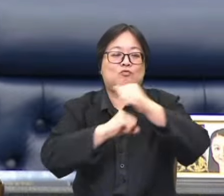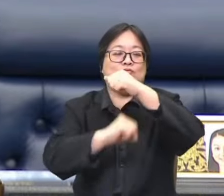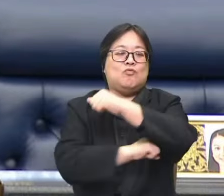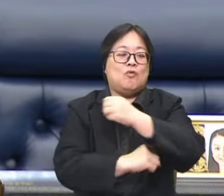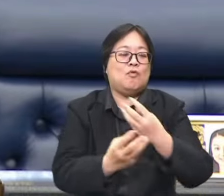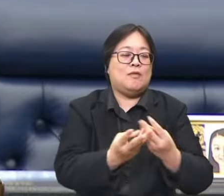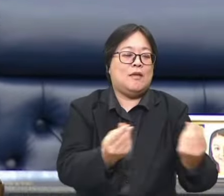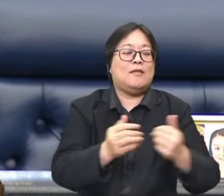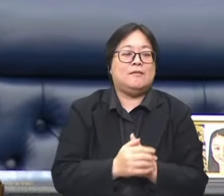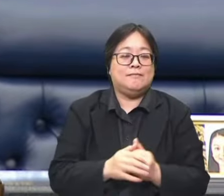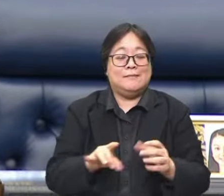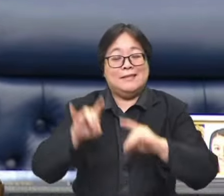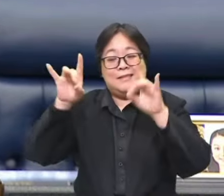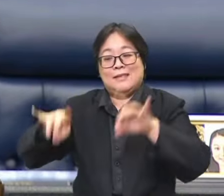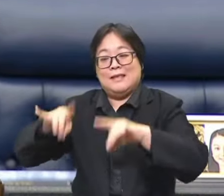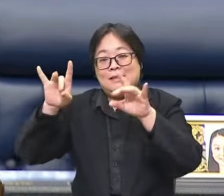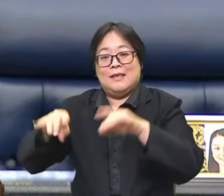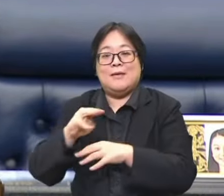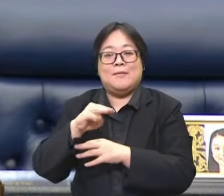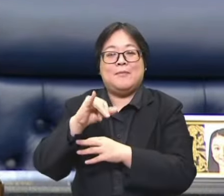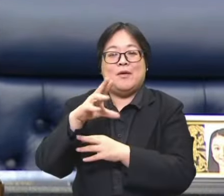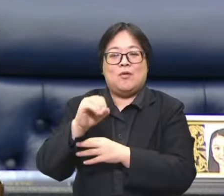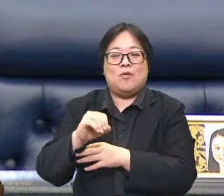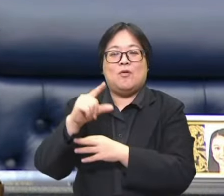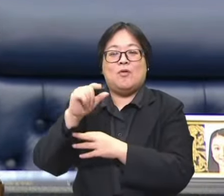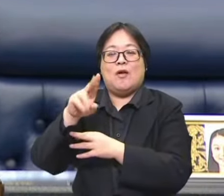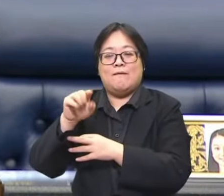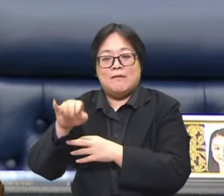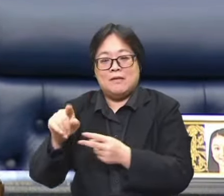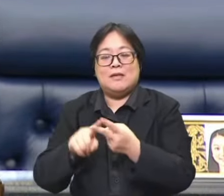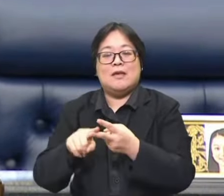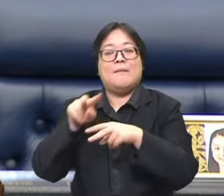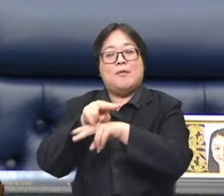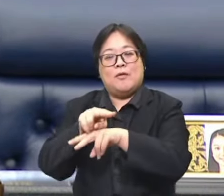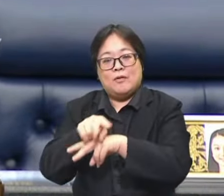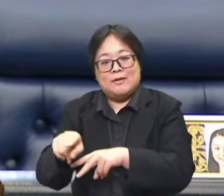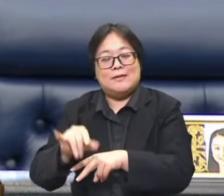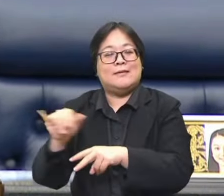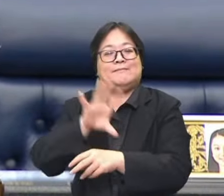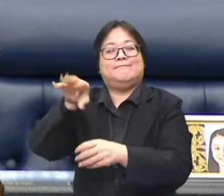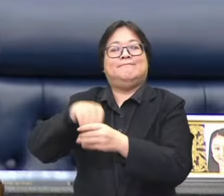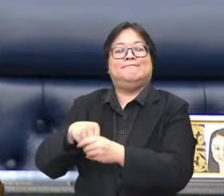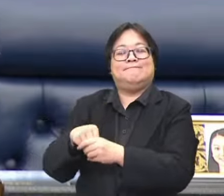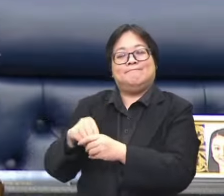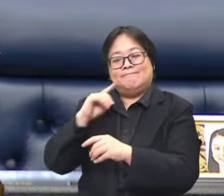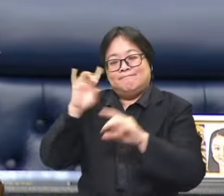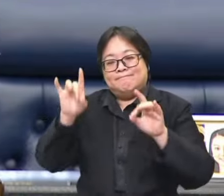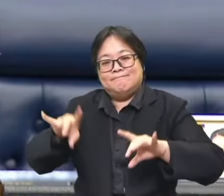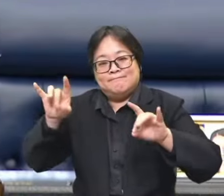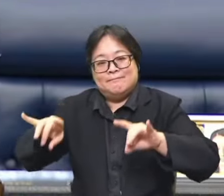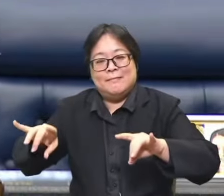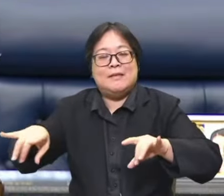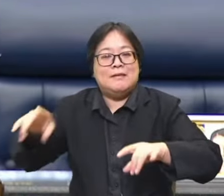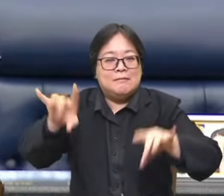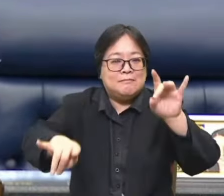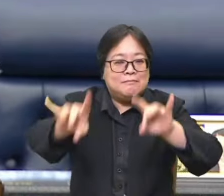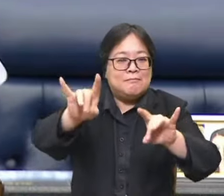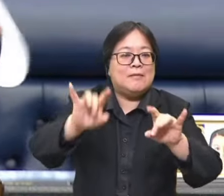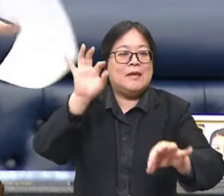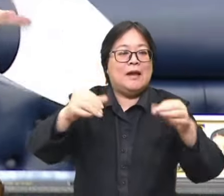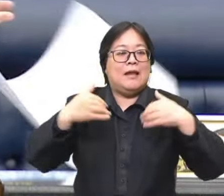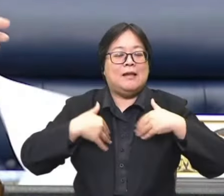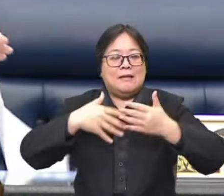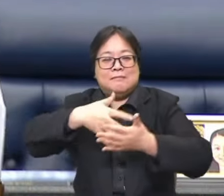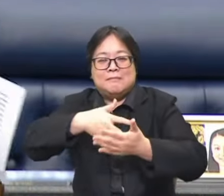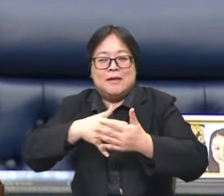Ujian geofizik seperti microgravity dan ground settlement monitoring turut digunakan untuk mengesan sebarang pergerakan tanah atau lohong